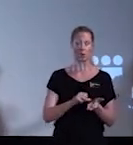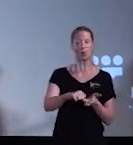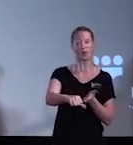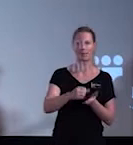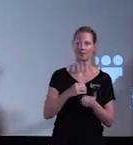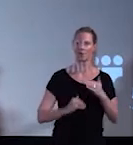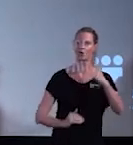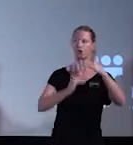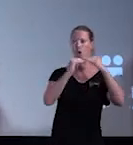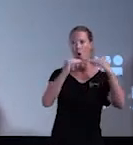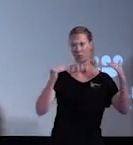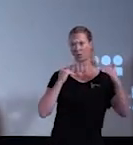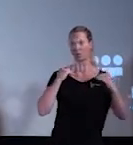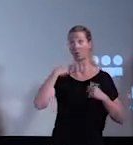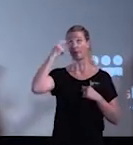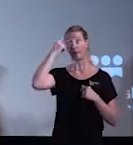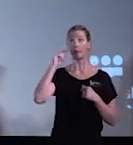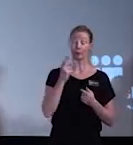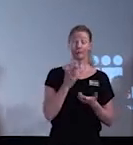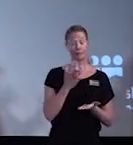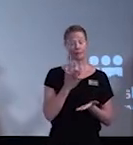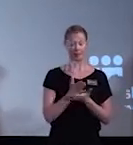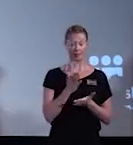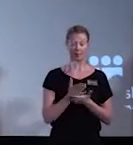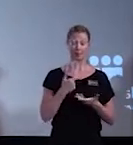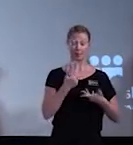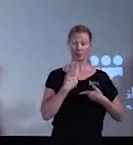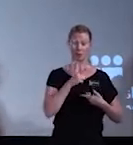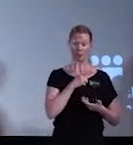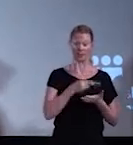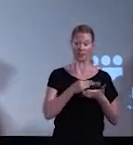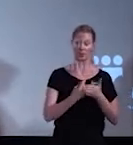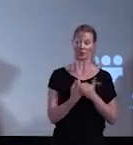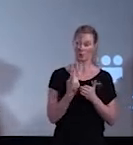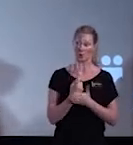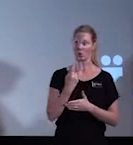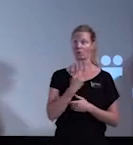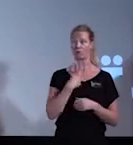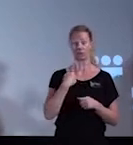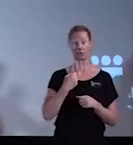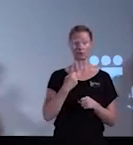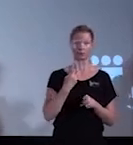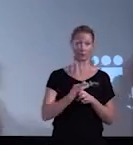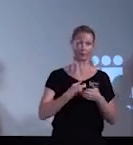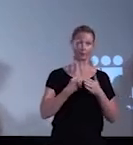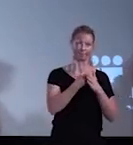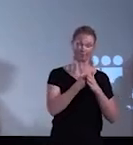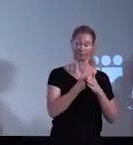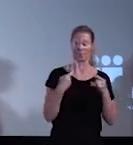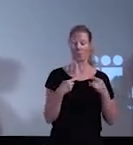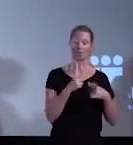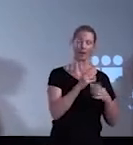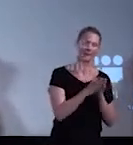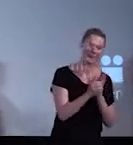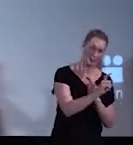jag tänker att nu säkerställer vi att vi får så mycket pengar som möjligt, ska vi jobba på. Mot er,